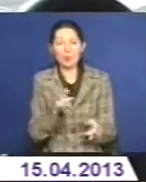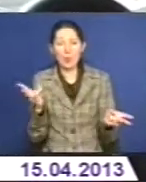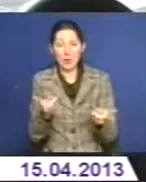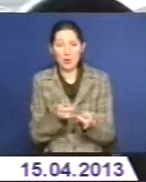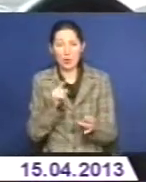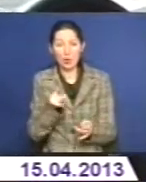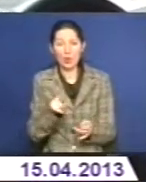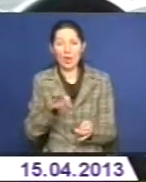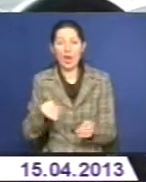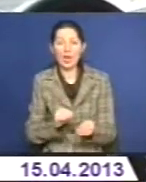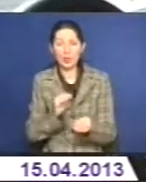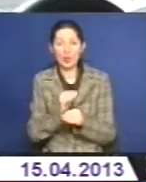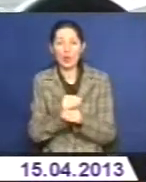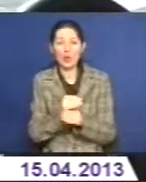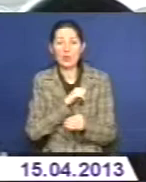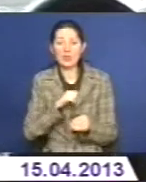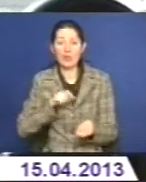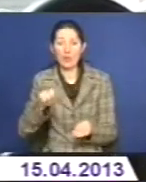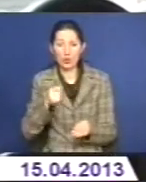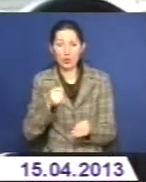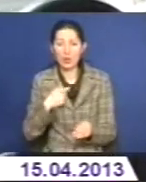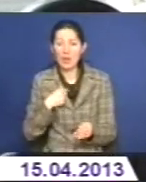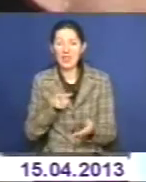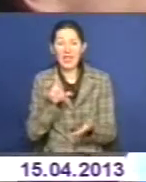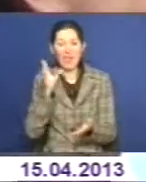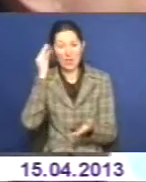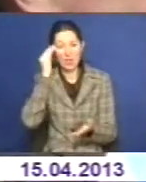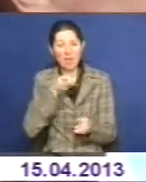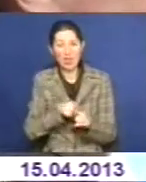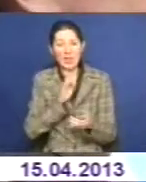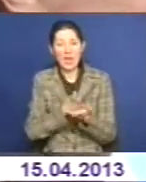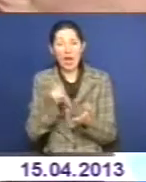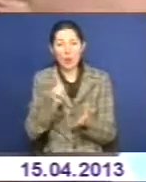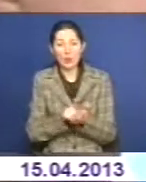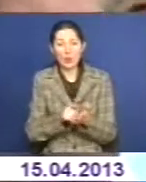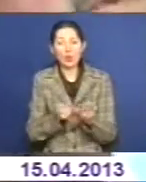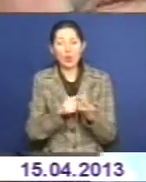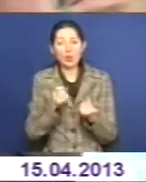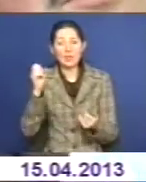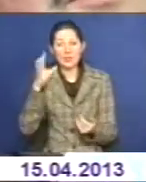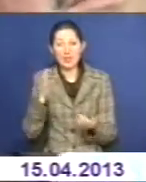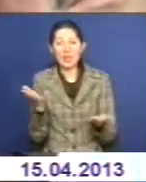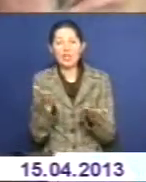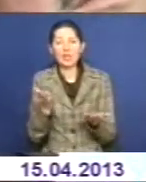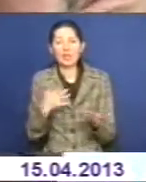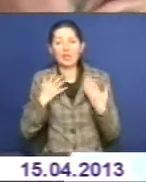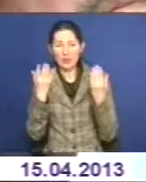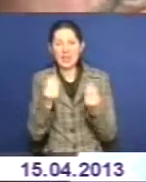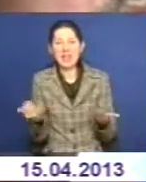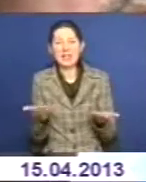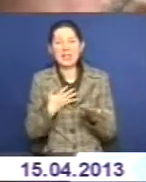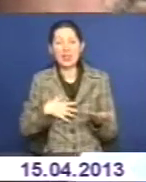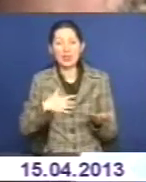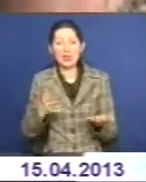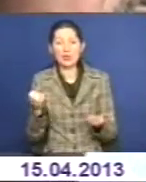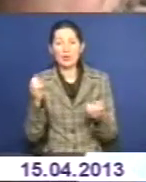то собі додатково сам включить. Я не вважаю, що це є обов'язкове. На рахунок світла. Днем для чого світло?